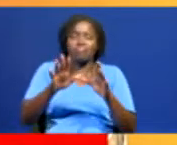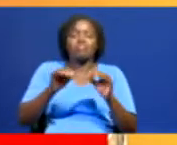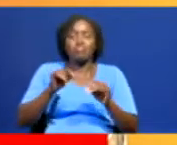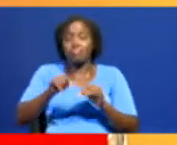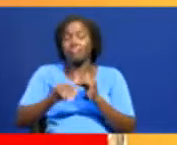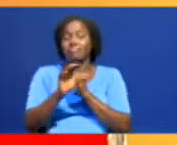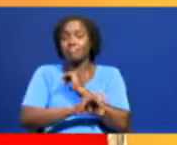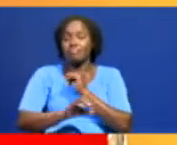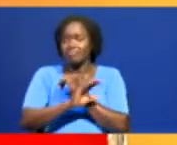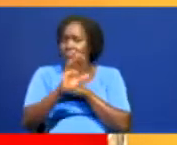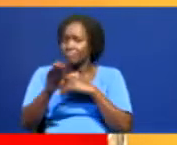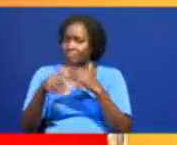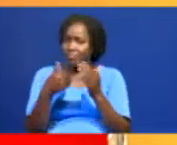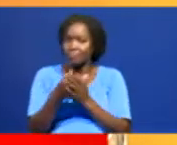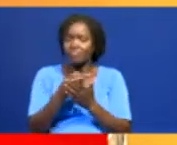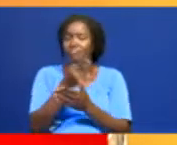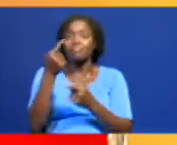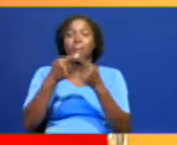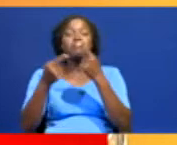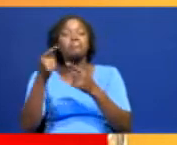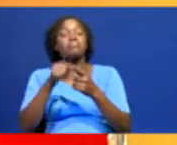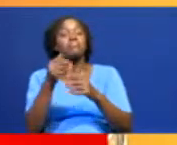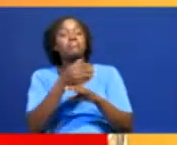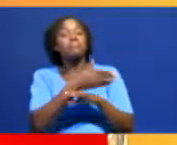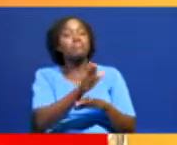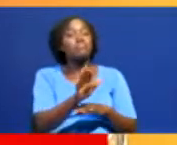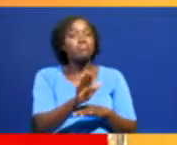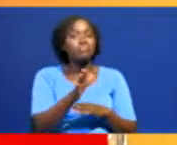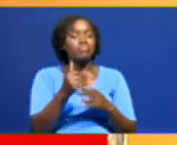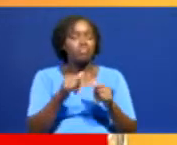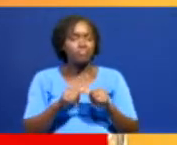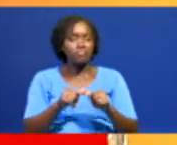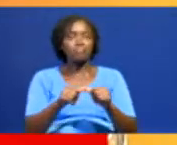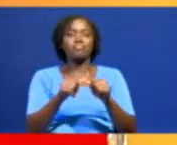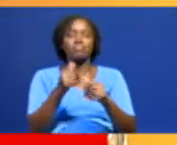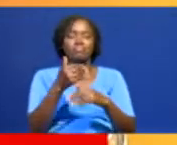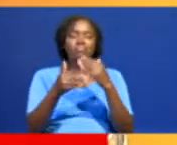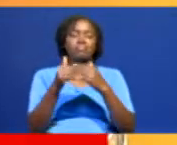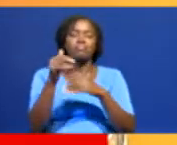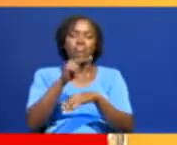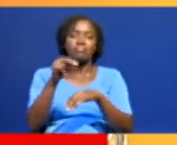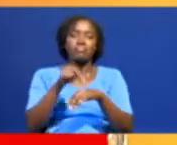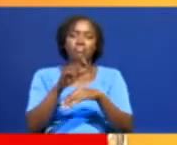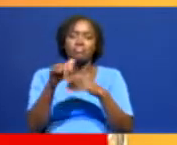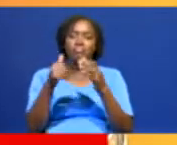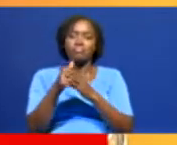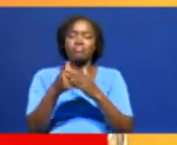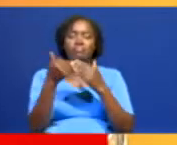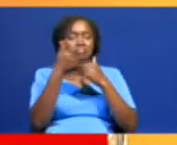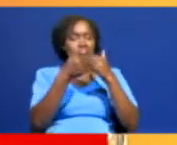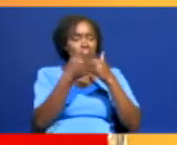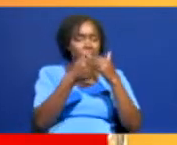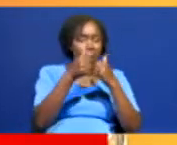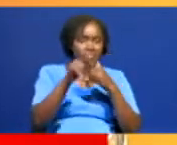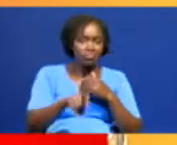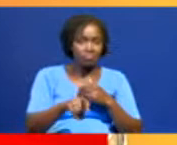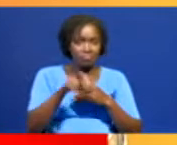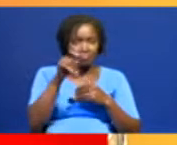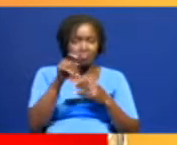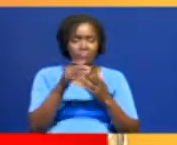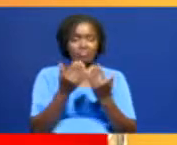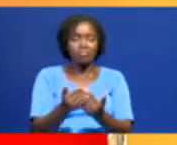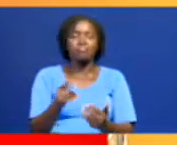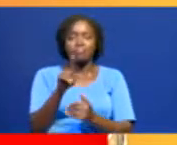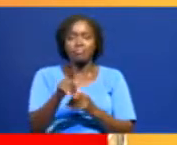ni yetu sisi wote, wale ambao walishinda na wale ambao hakushinda, na tuende mbele tujenge nchi hii. Wote tunahitaji mikate katika mifuko zetu, watoto